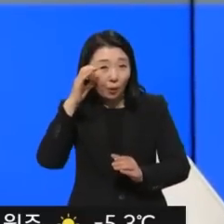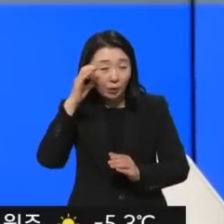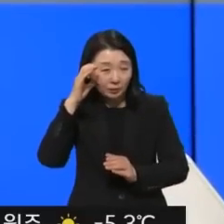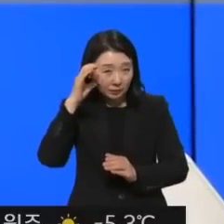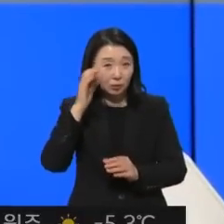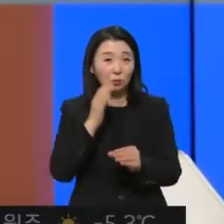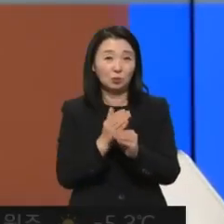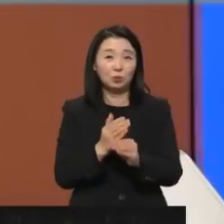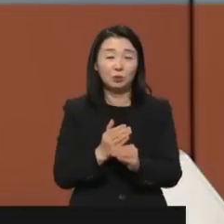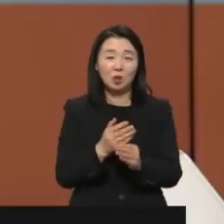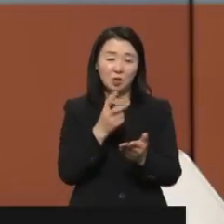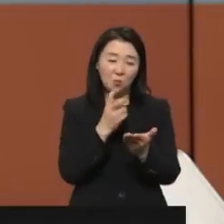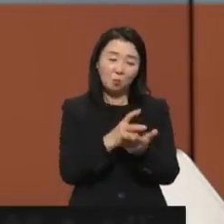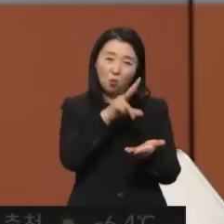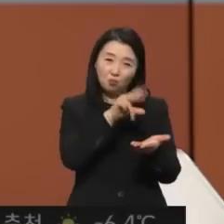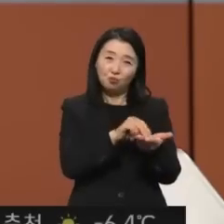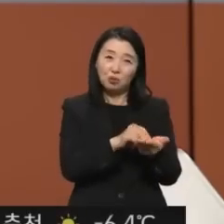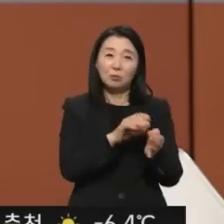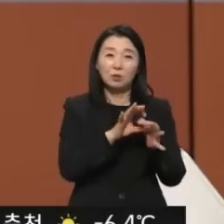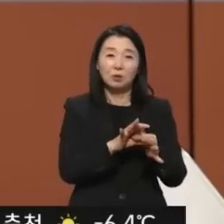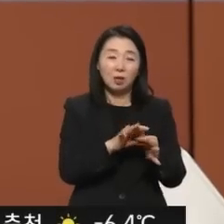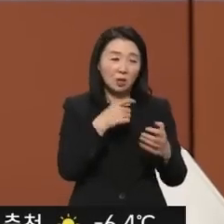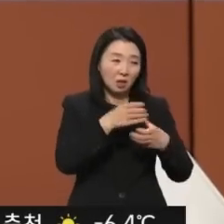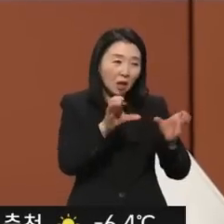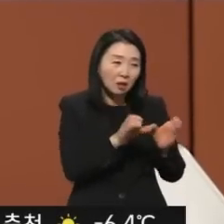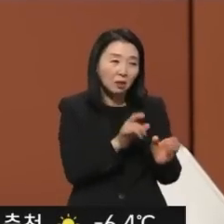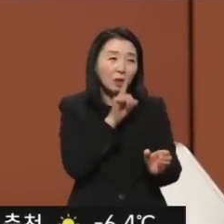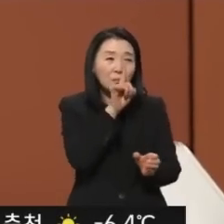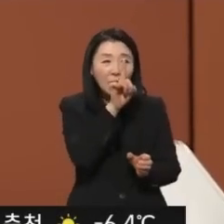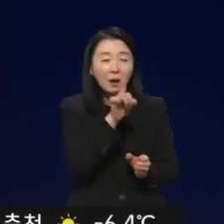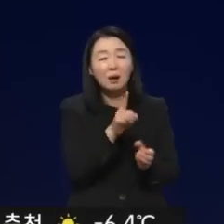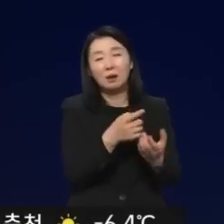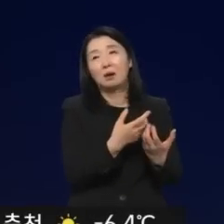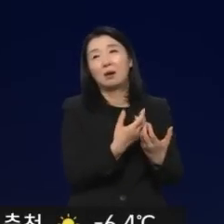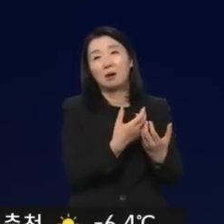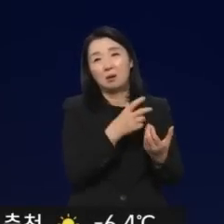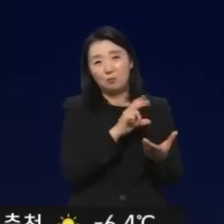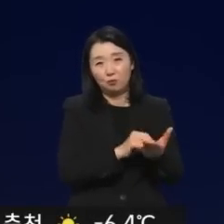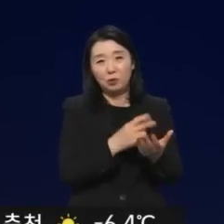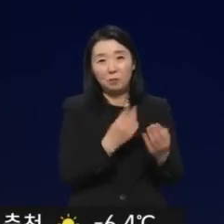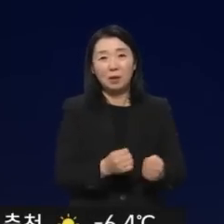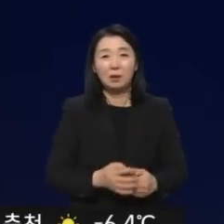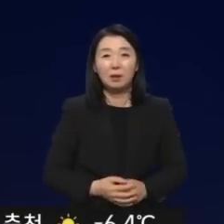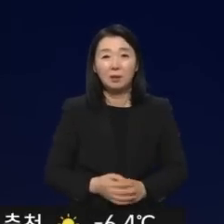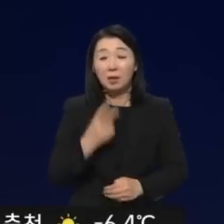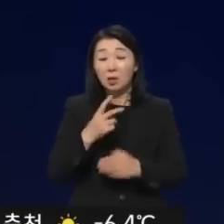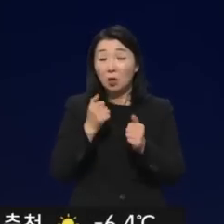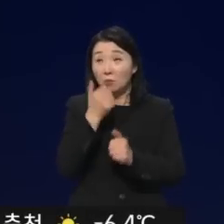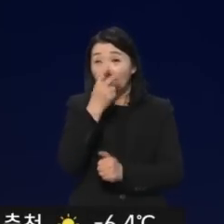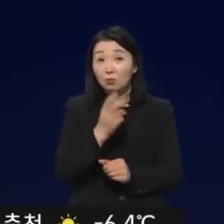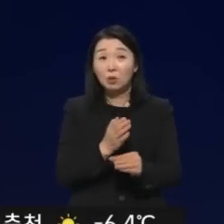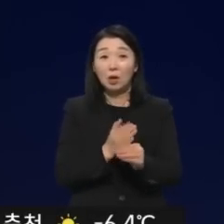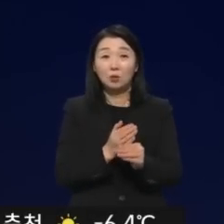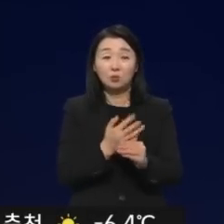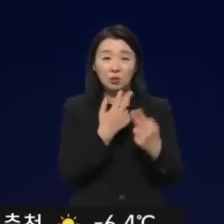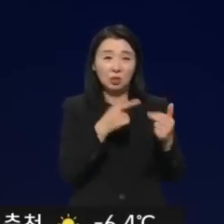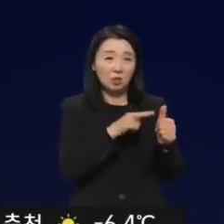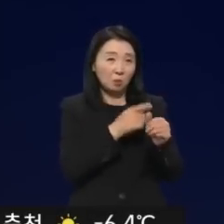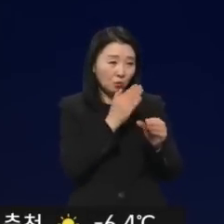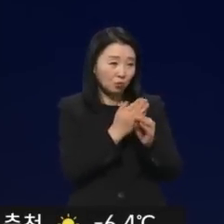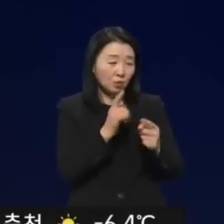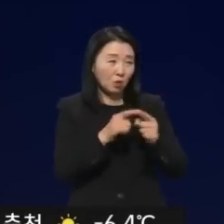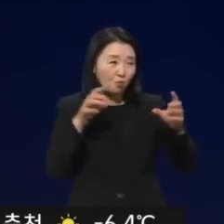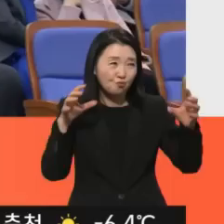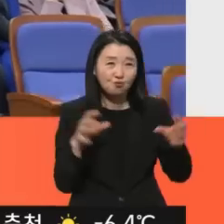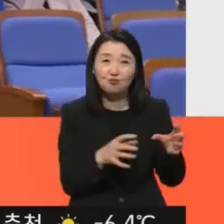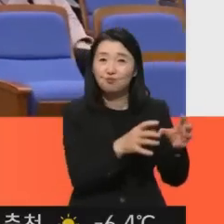사법 리스크에 대해서는 당내에서 여전히 여러 가지 목소리가 나오고 있죠. 네, 그렇습니다. 검찰의 수사가 진행이 되면서 이 대표를 중심으로